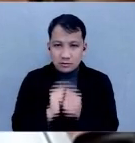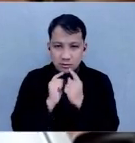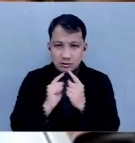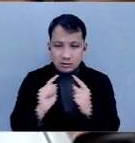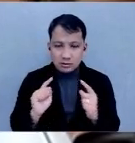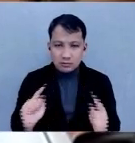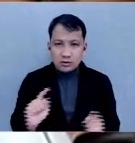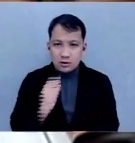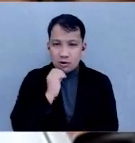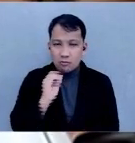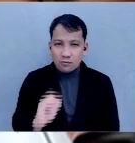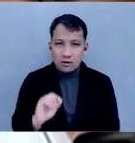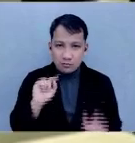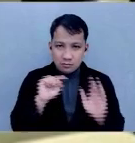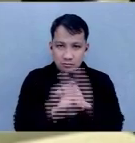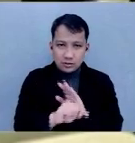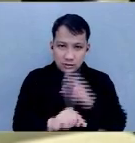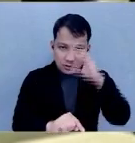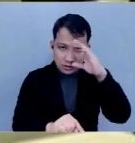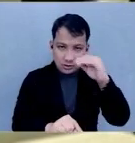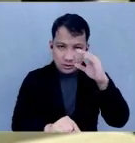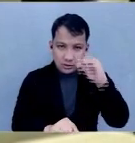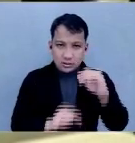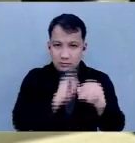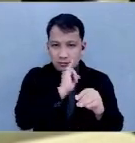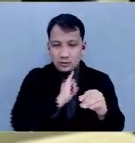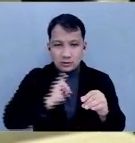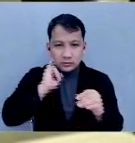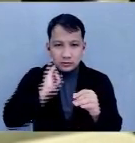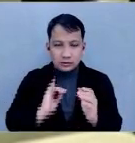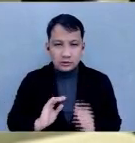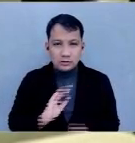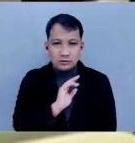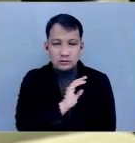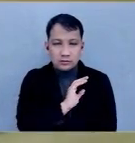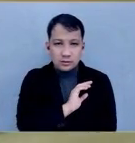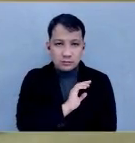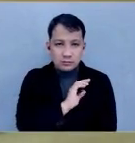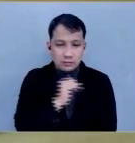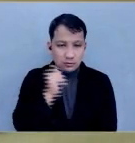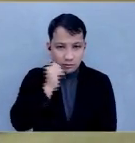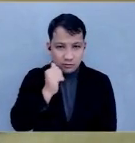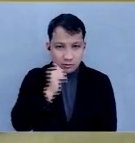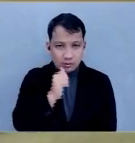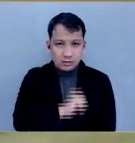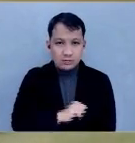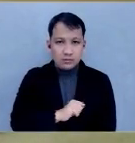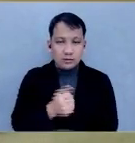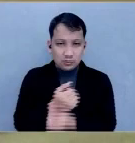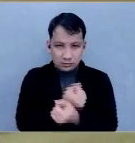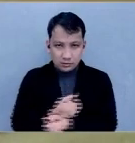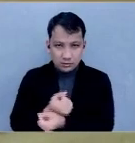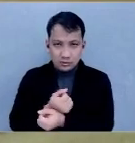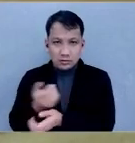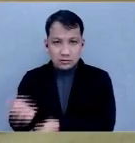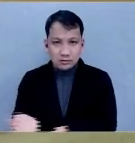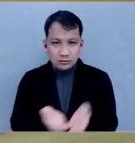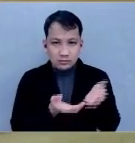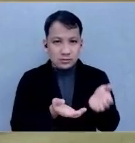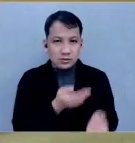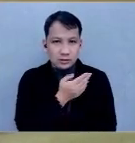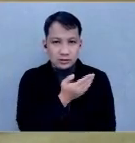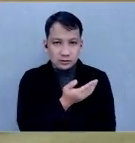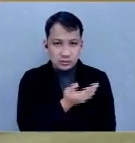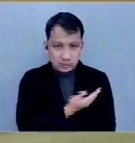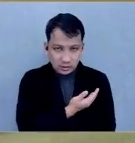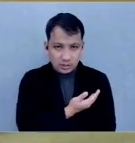na patayin ng mga lalaking Israeli, habang ang mga babae, bata at matanda, gawing bihag para dalhin sa Gaza.